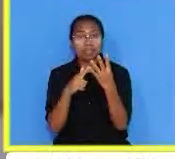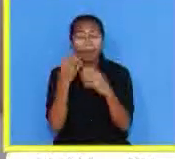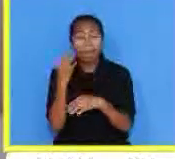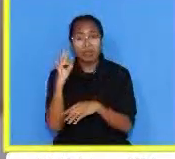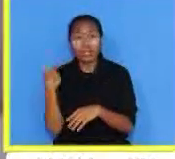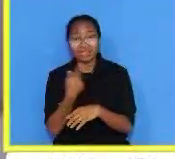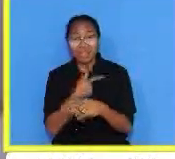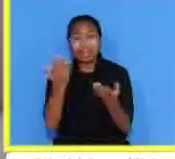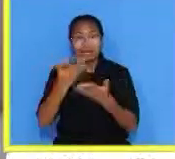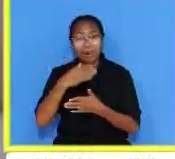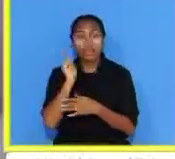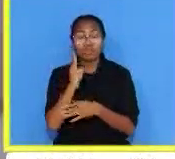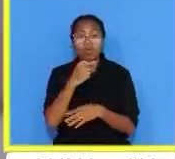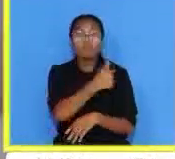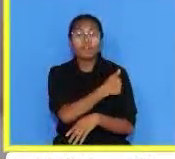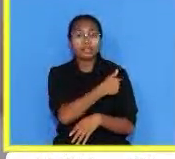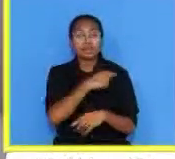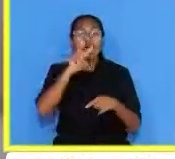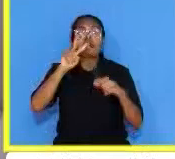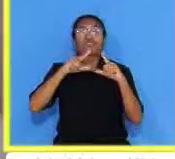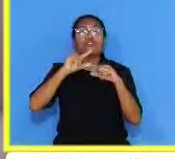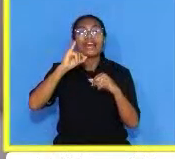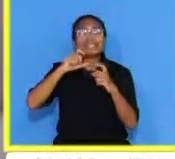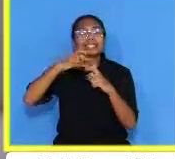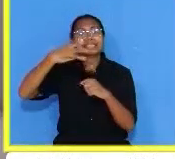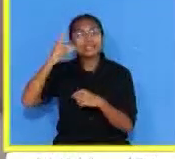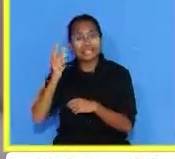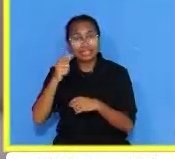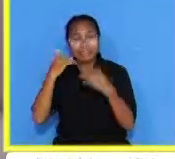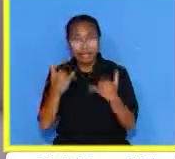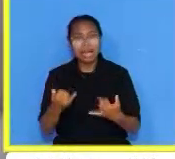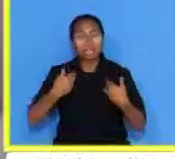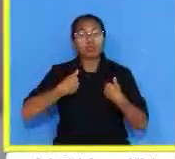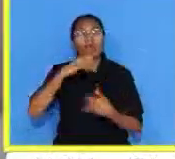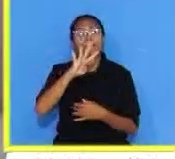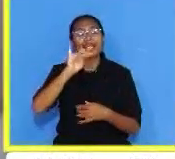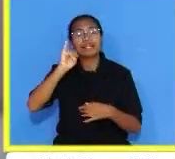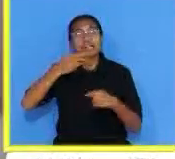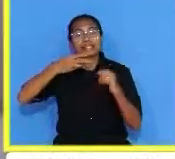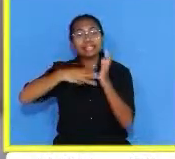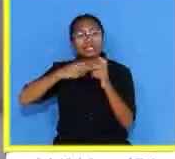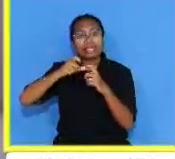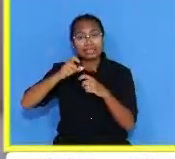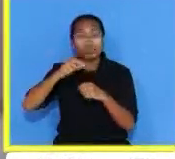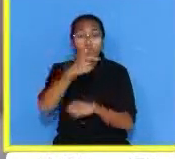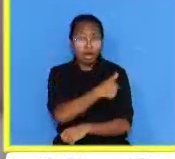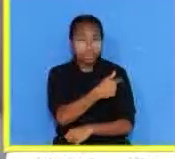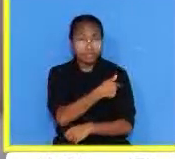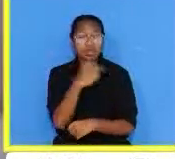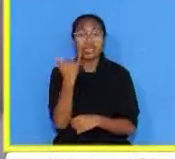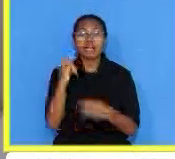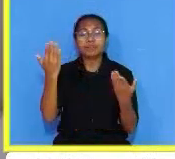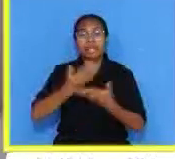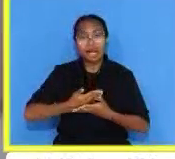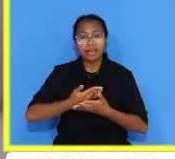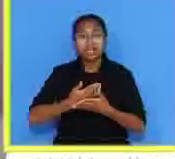baru kita terima itu vaksin Pfizer. oh ya, Jadi saat ini ada 4 jenis vaksin yang